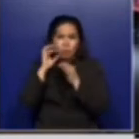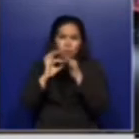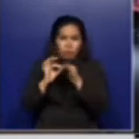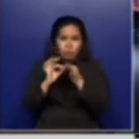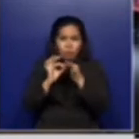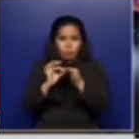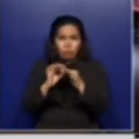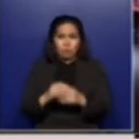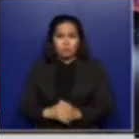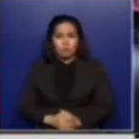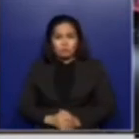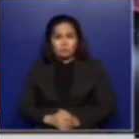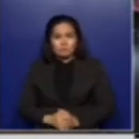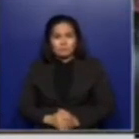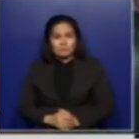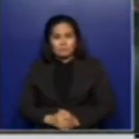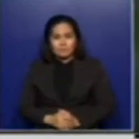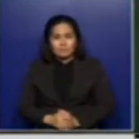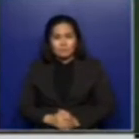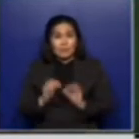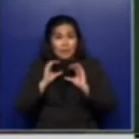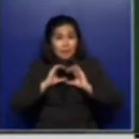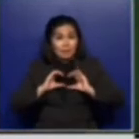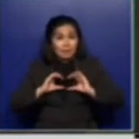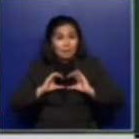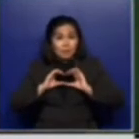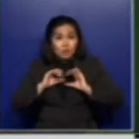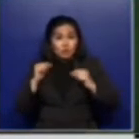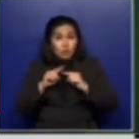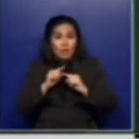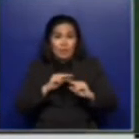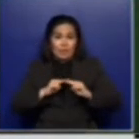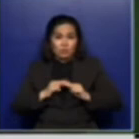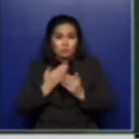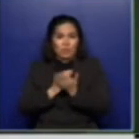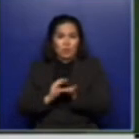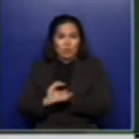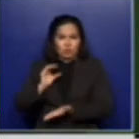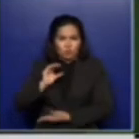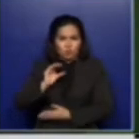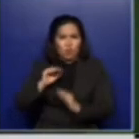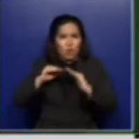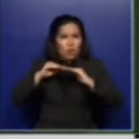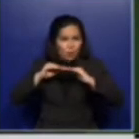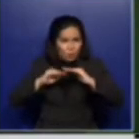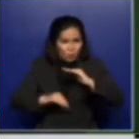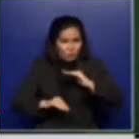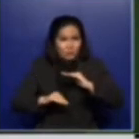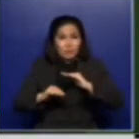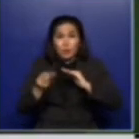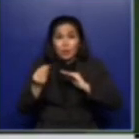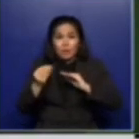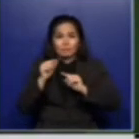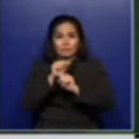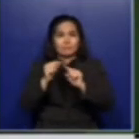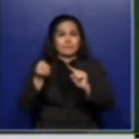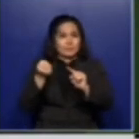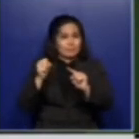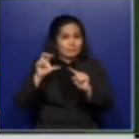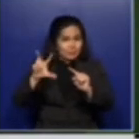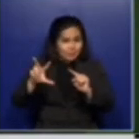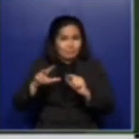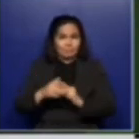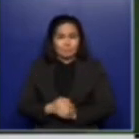ครับการลงทุนภาคเอกชนลดลงครับอย่างมีนัยยะสำคัญ 13% อันนี้เป็นตัวเลขคาด